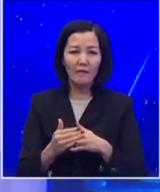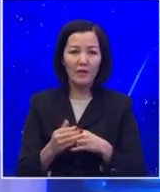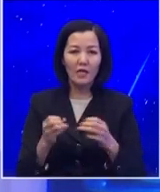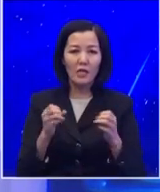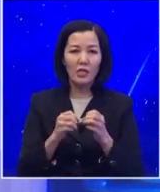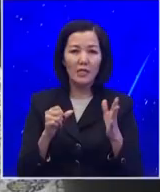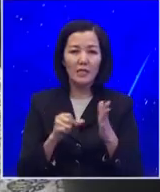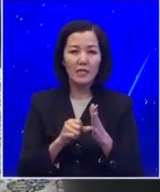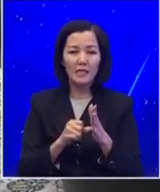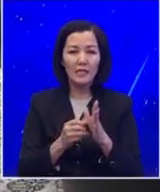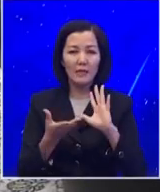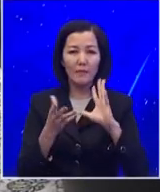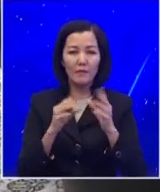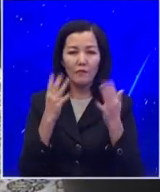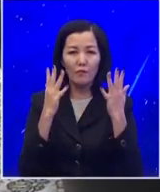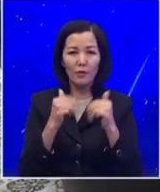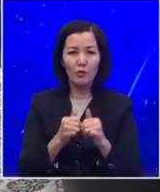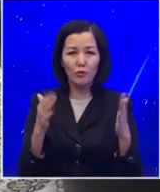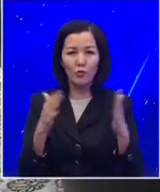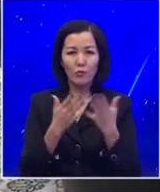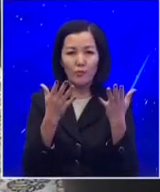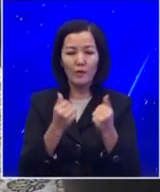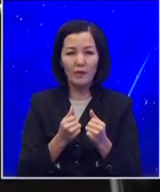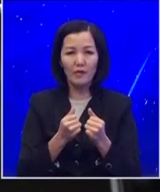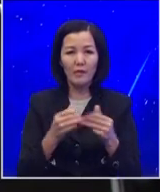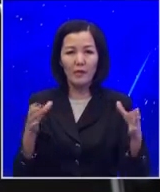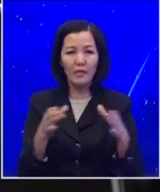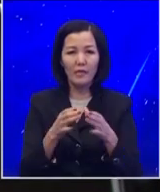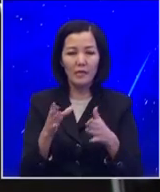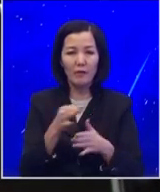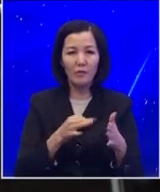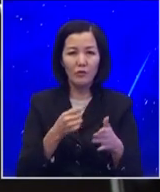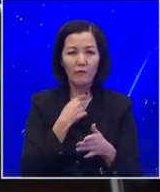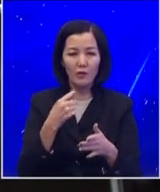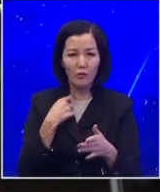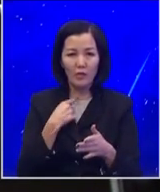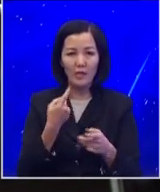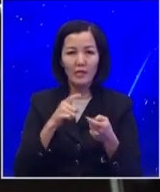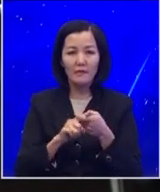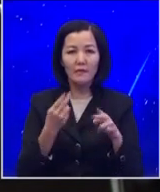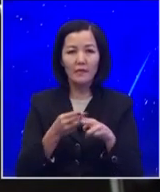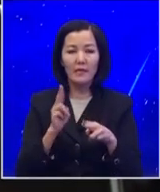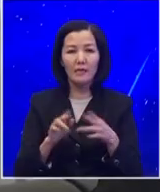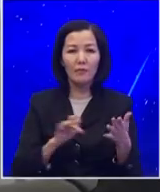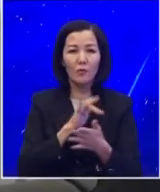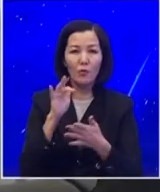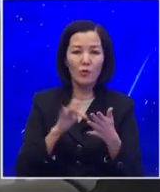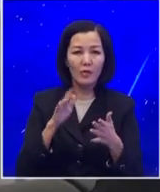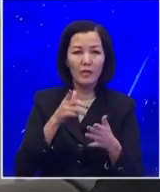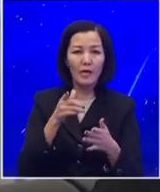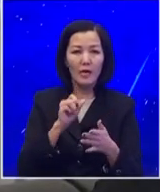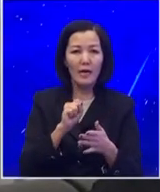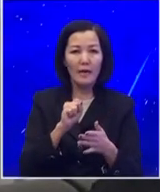К слову, это 16-й по счету дом, приобретенный организацией в областном центре. В связи с этим глава города